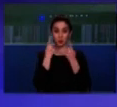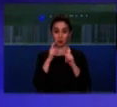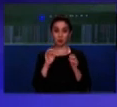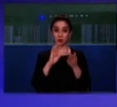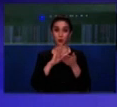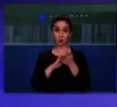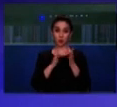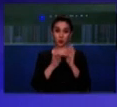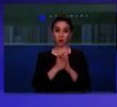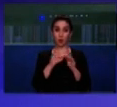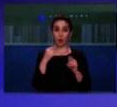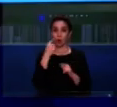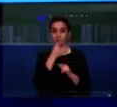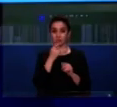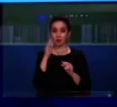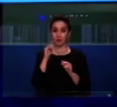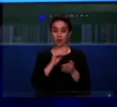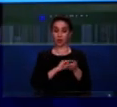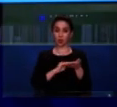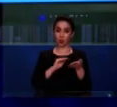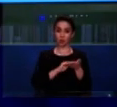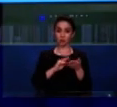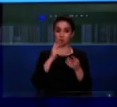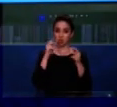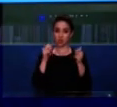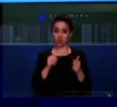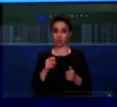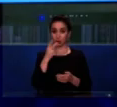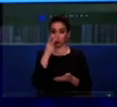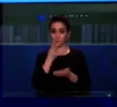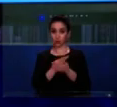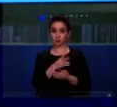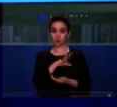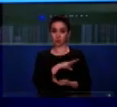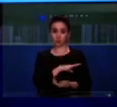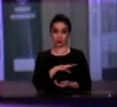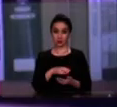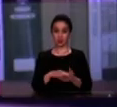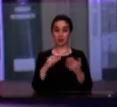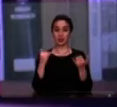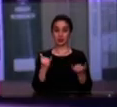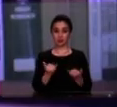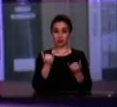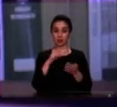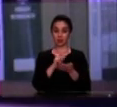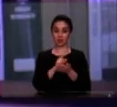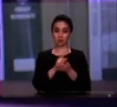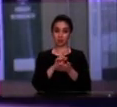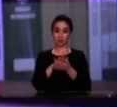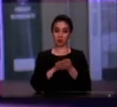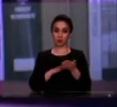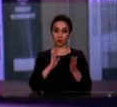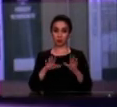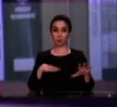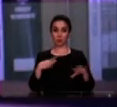uslubning og'zaki va yozma shaklini ko'rib chiqdingiz. Endi esa darsimizni davom ettiramiz,